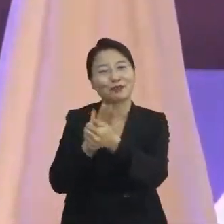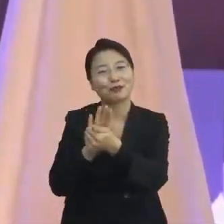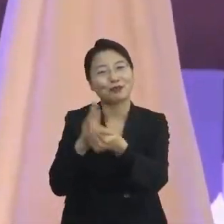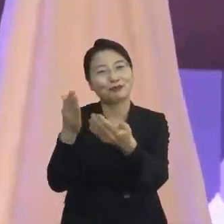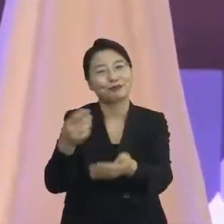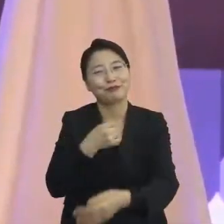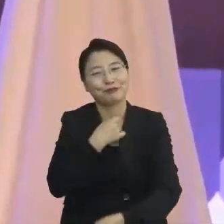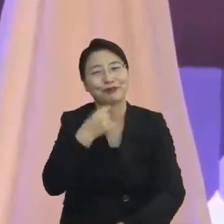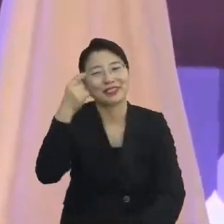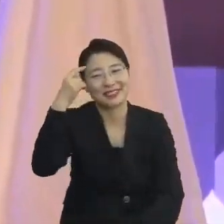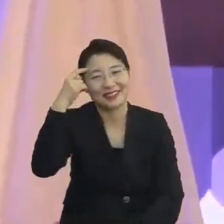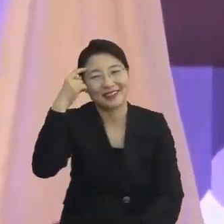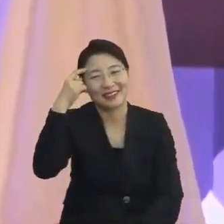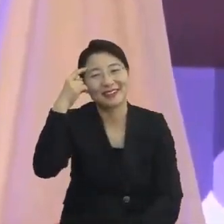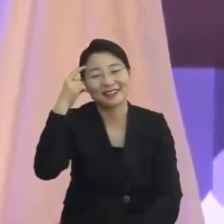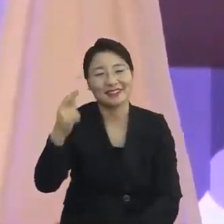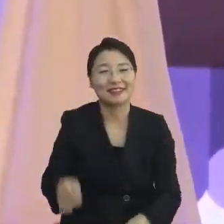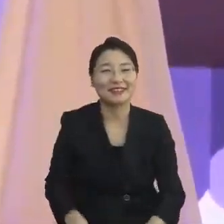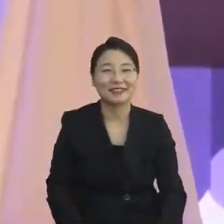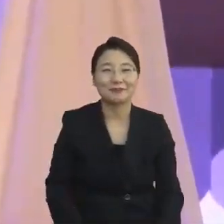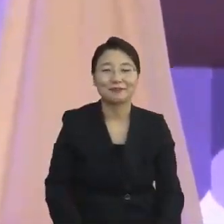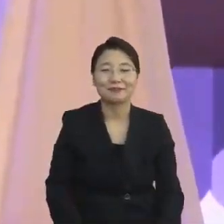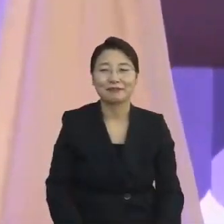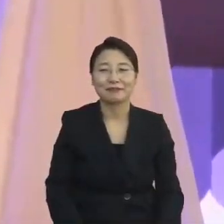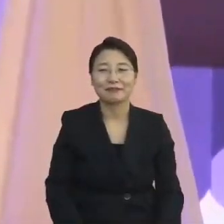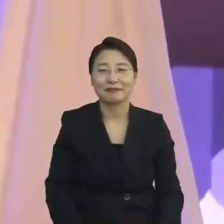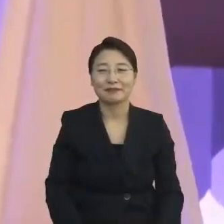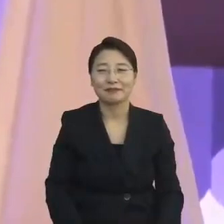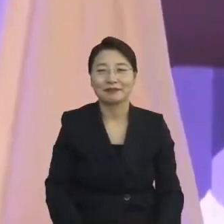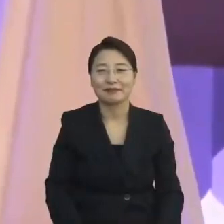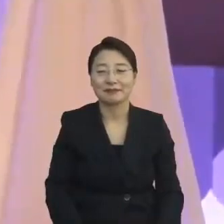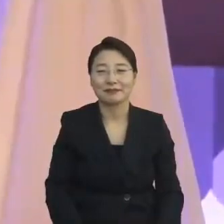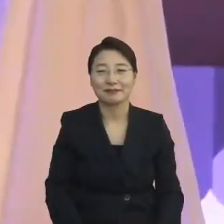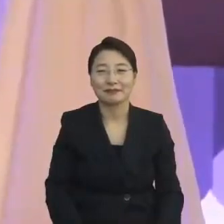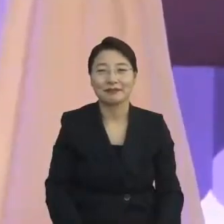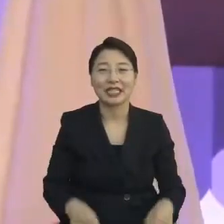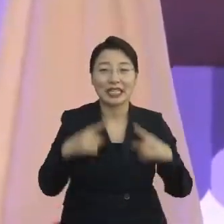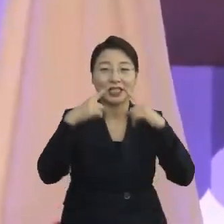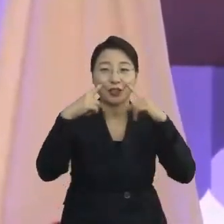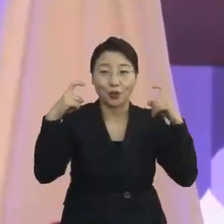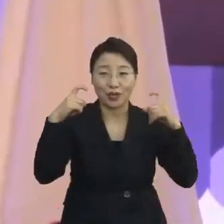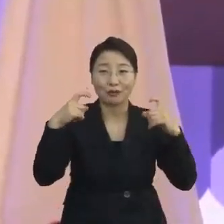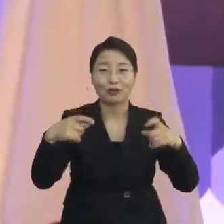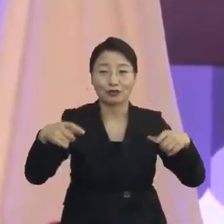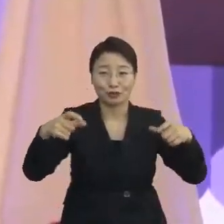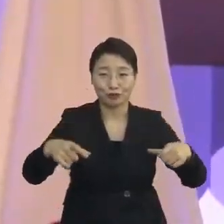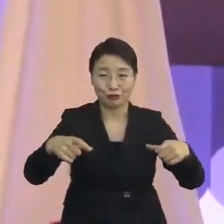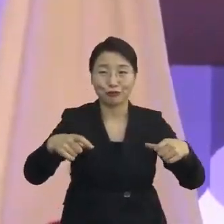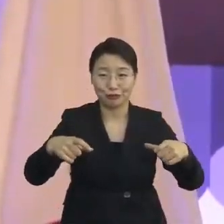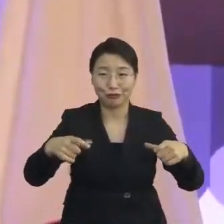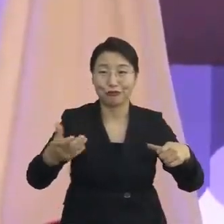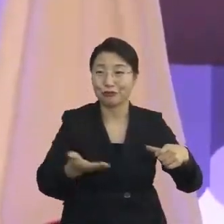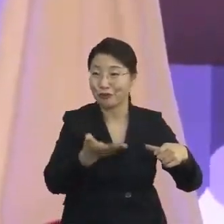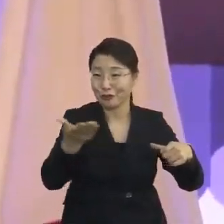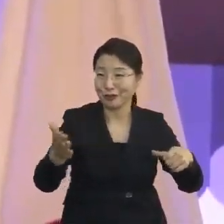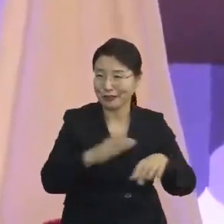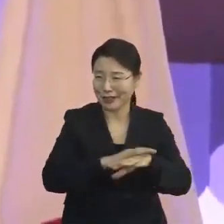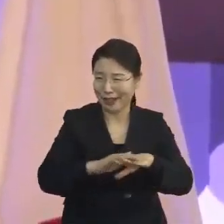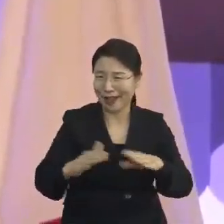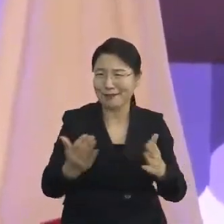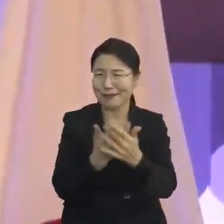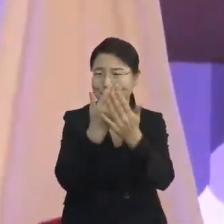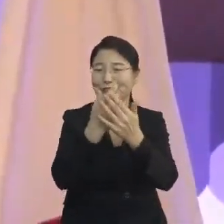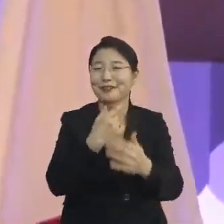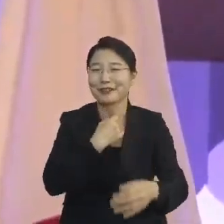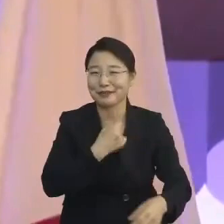하는 생각을 함께 하면서 지켜봤습니다. 우리 동대문구 정말 잘 됐으면 좋겠고요.